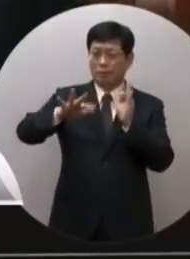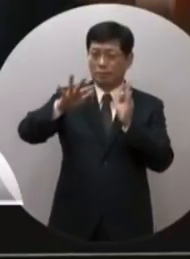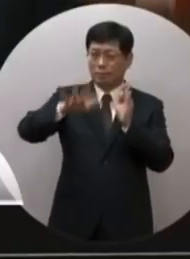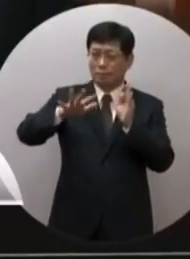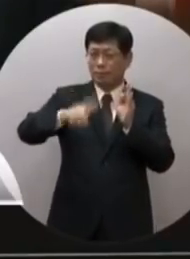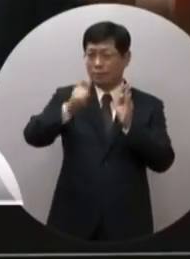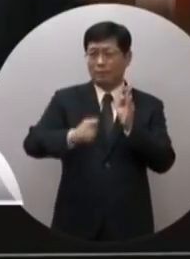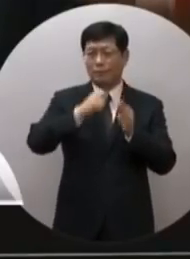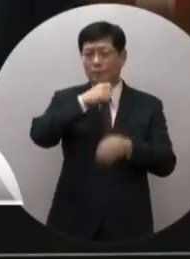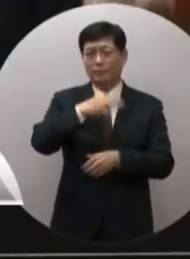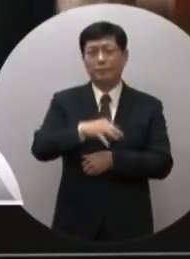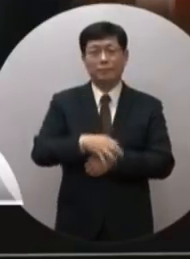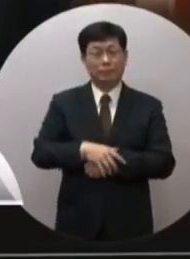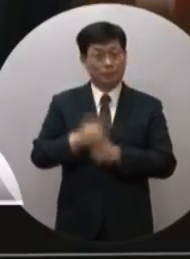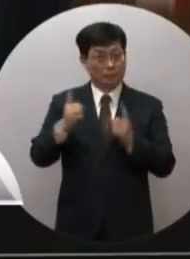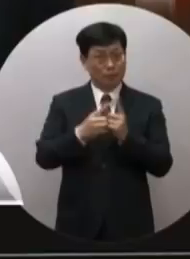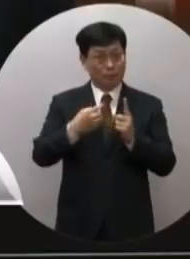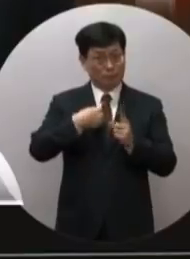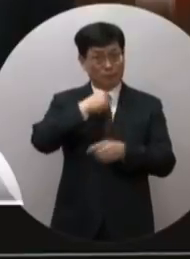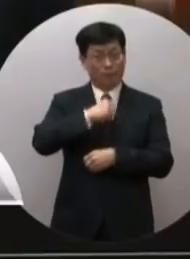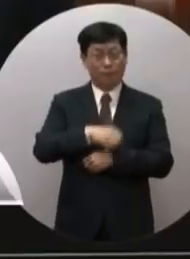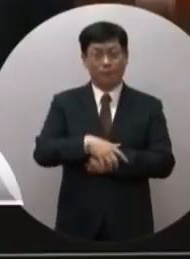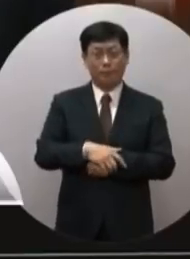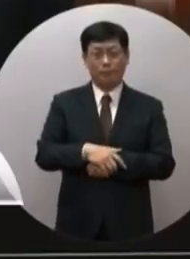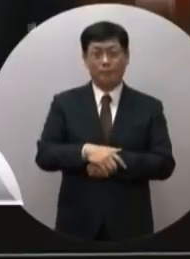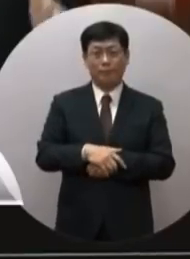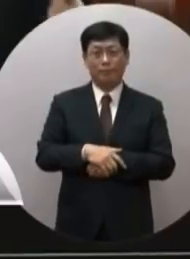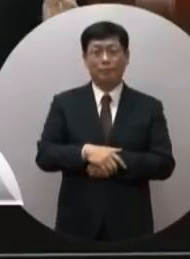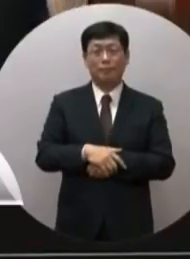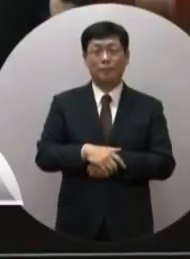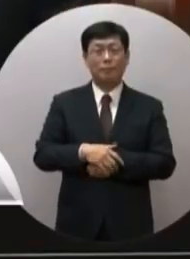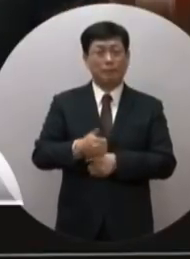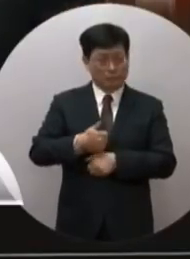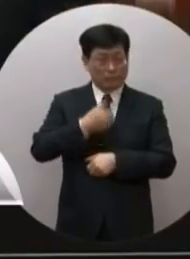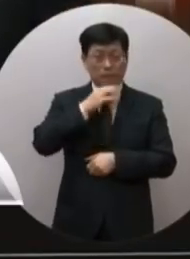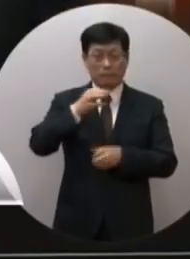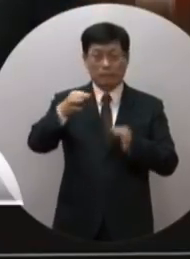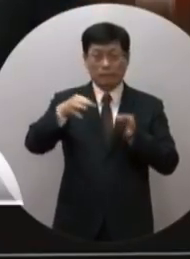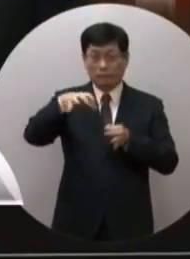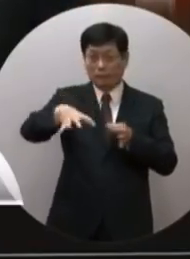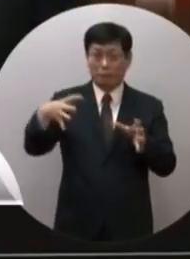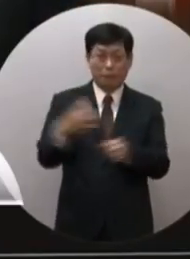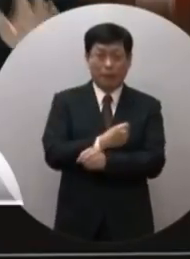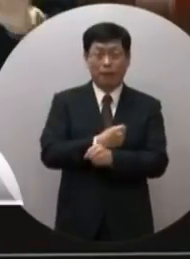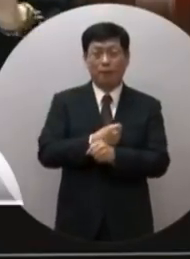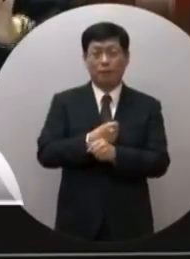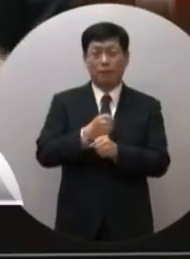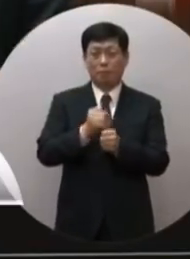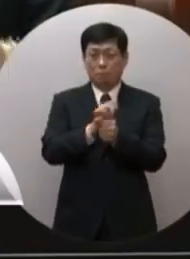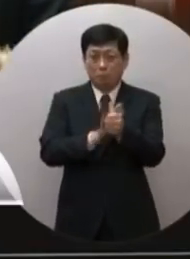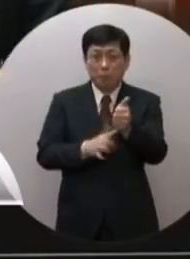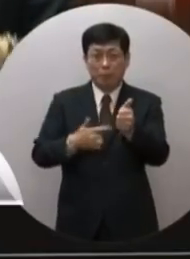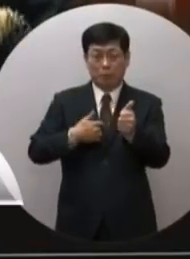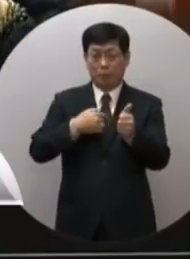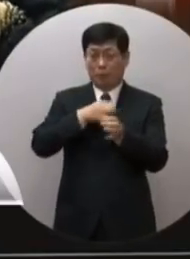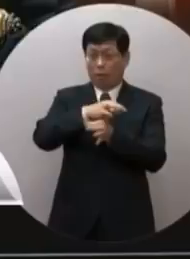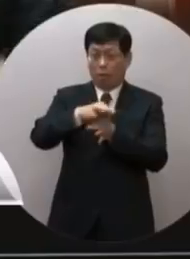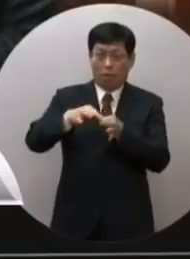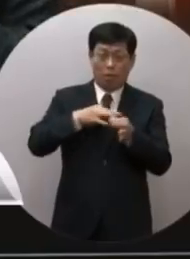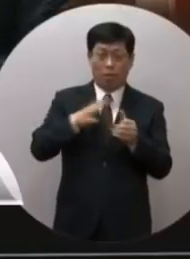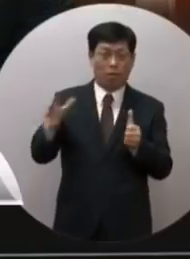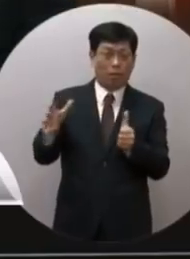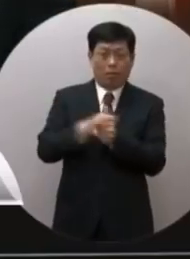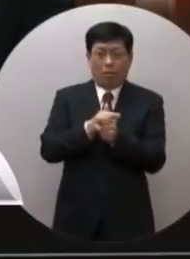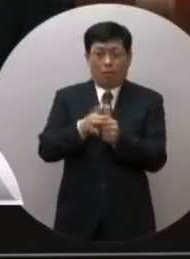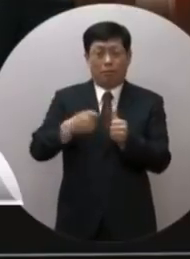3兆4000亿台币。这对台湾呐、啊，当丧失了市场的时候啊，台湾整个经济规模整体的